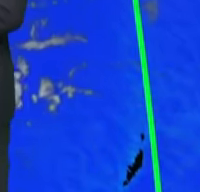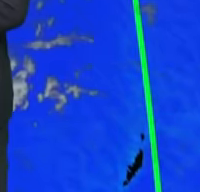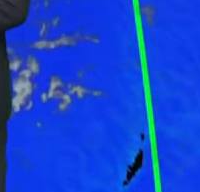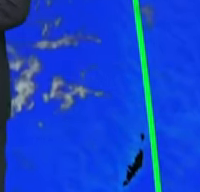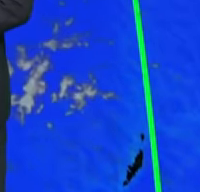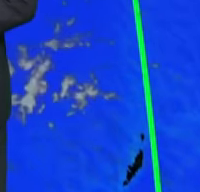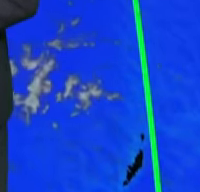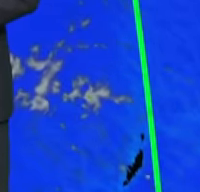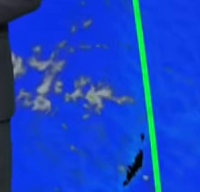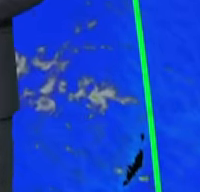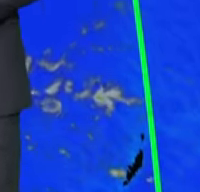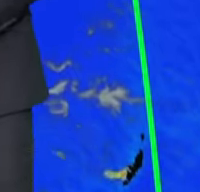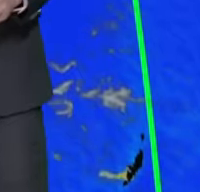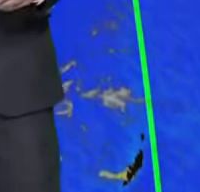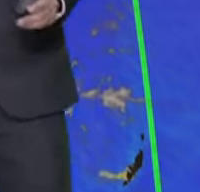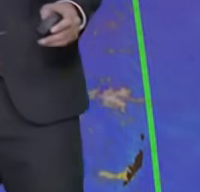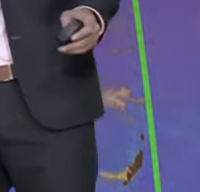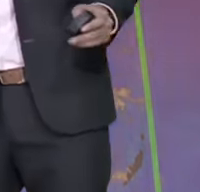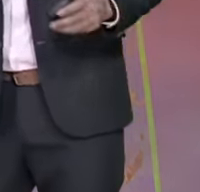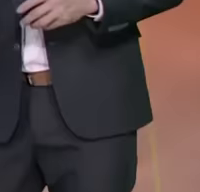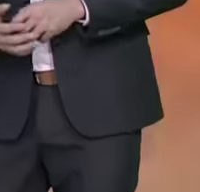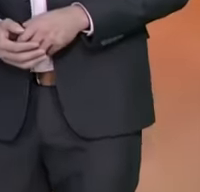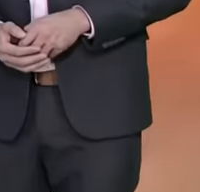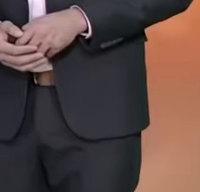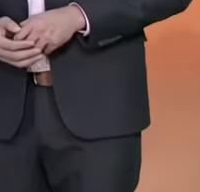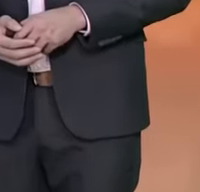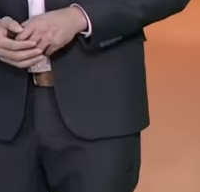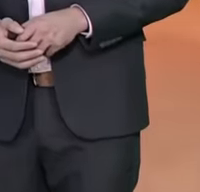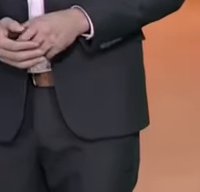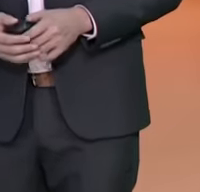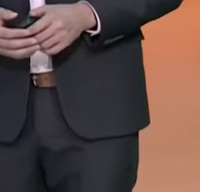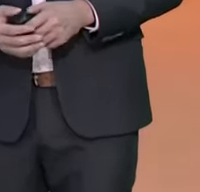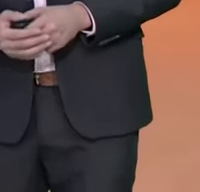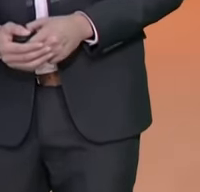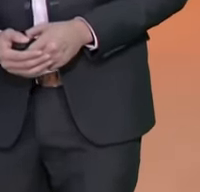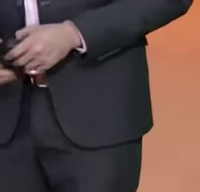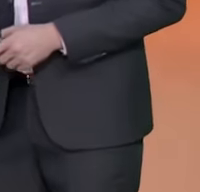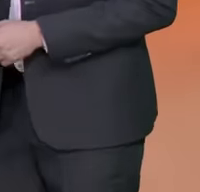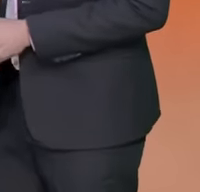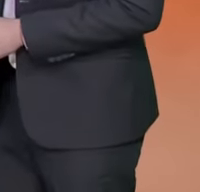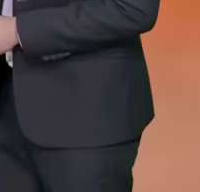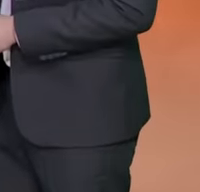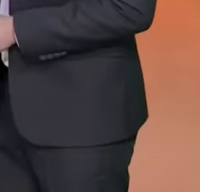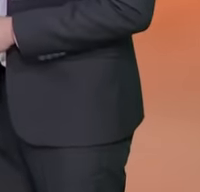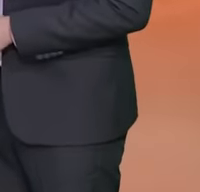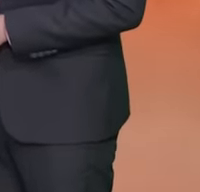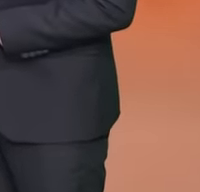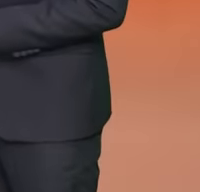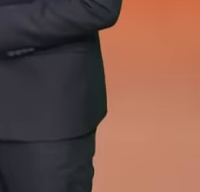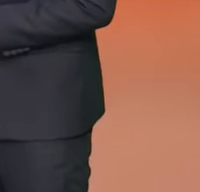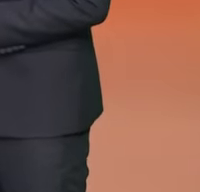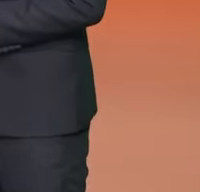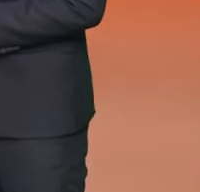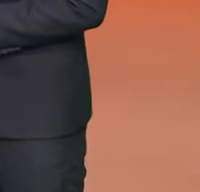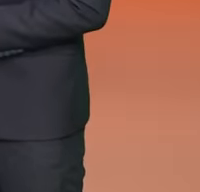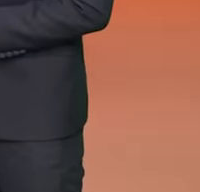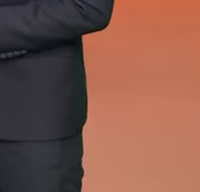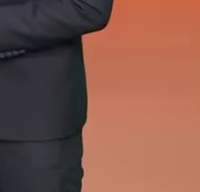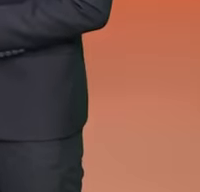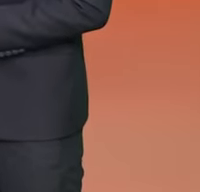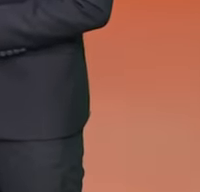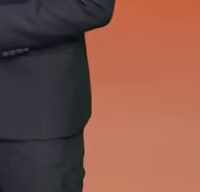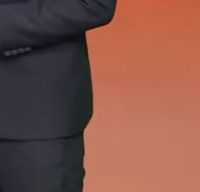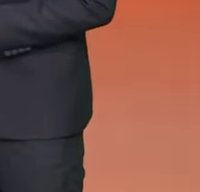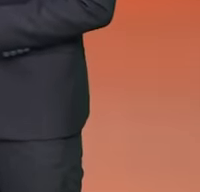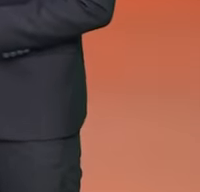na thunderstorms. Naging maalinsangan din po sa maraming bahagi ng bansa at umabot sa 48 degrees Celsius ang heat